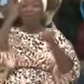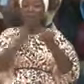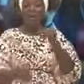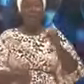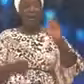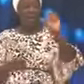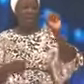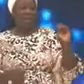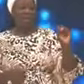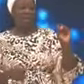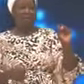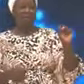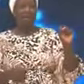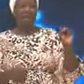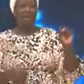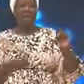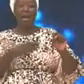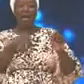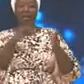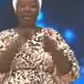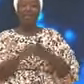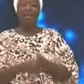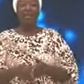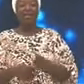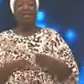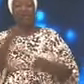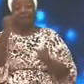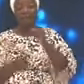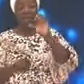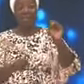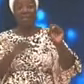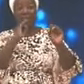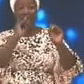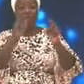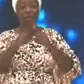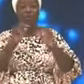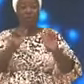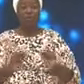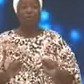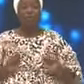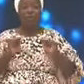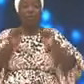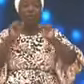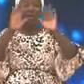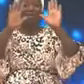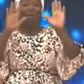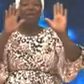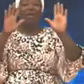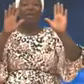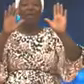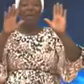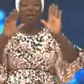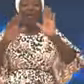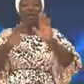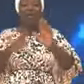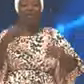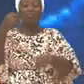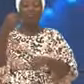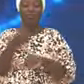dernier point soumettre les choeurs de pied au sauveur